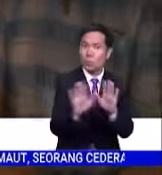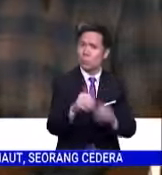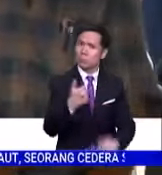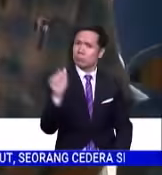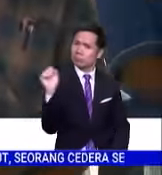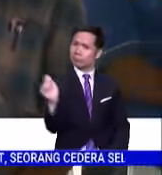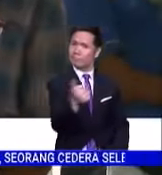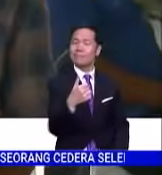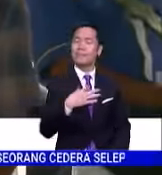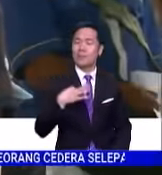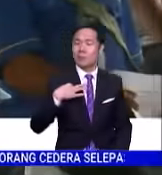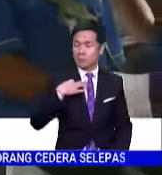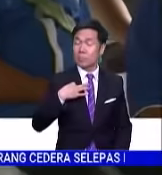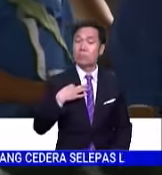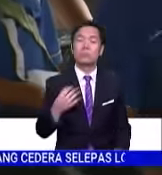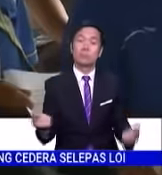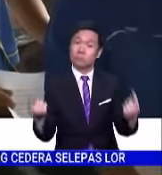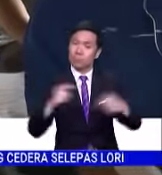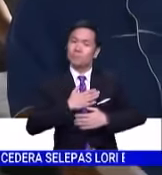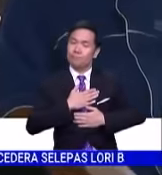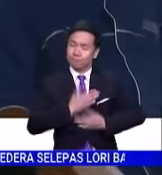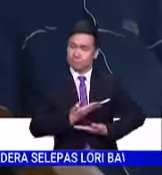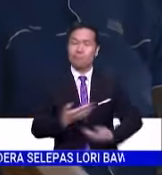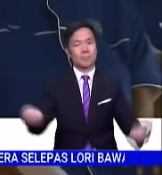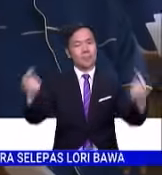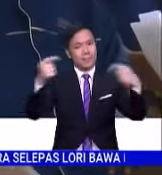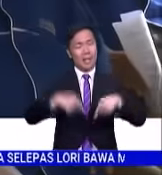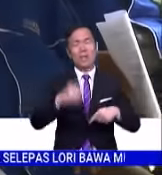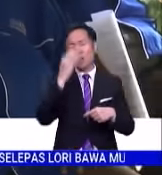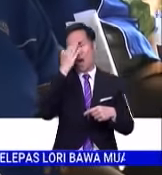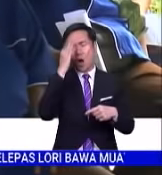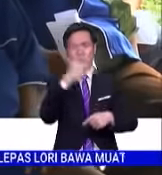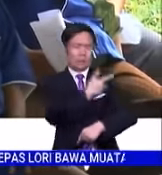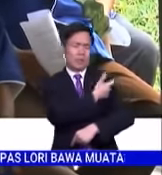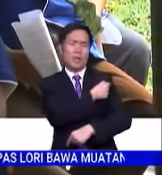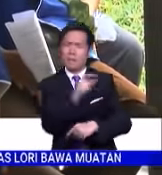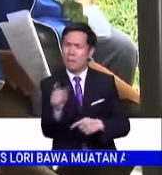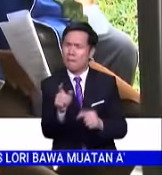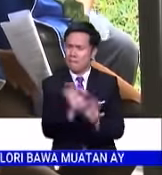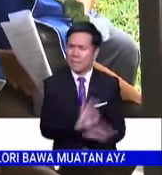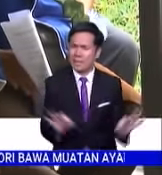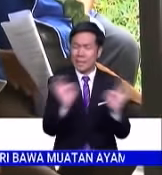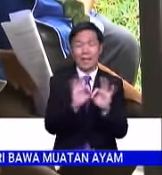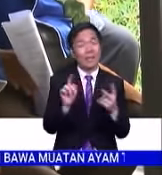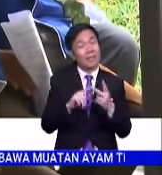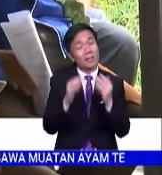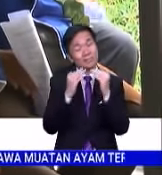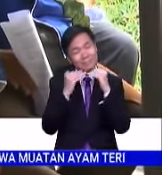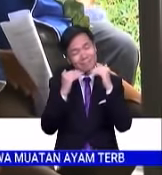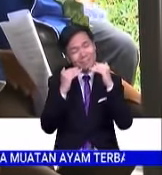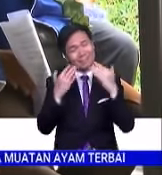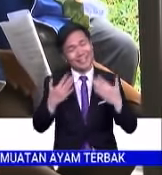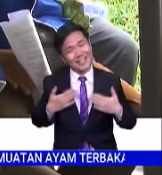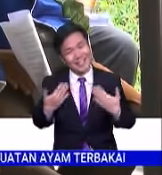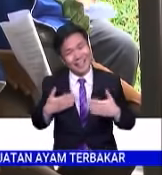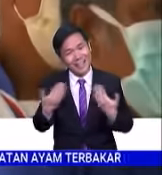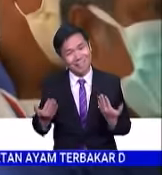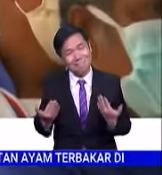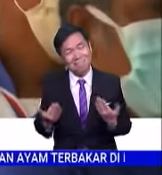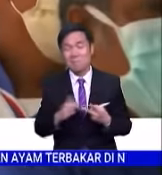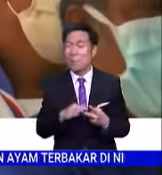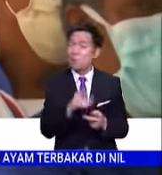mengagumkan. Bukan setakat menyedari kepentingan suntikan vaksin, mereka cukup berterima kasih dan gembira dengan keprihatinan